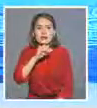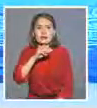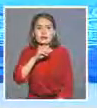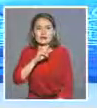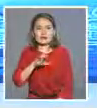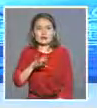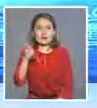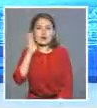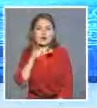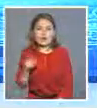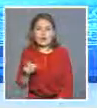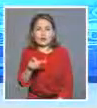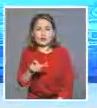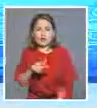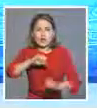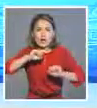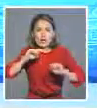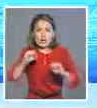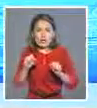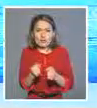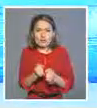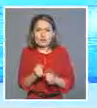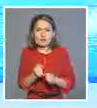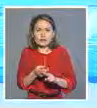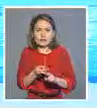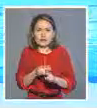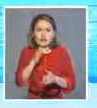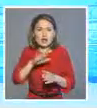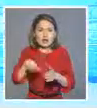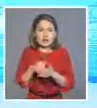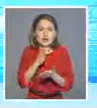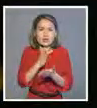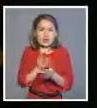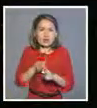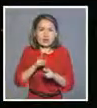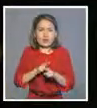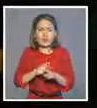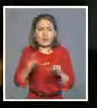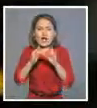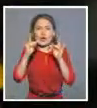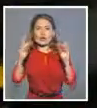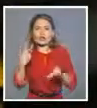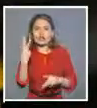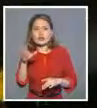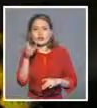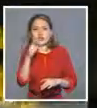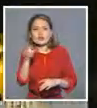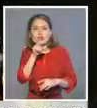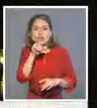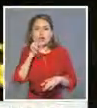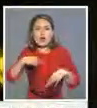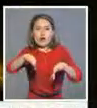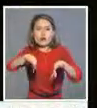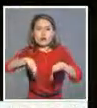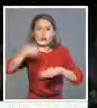Ертістің мұзы әлі толық еріген жоқ. Кеше түнде Павлодардағы Усолка шағын ауданы аумағындағы көпір тұсында 20 жастағы бойжеткен көлігімен